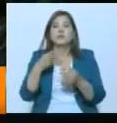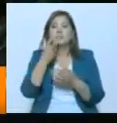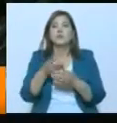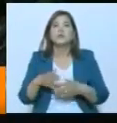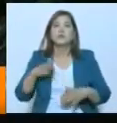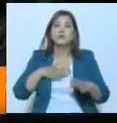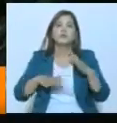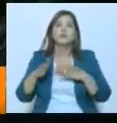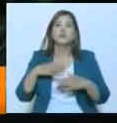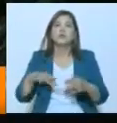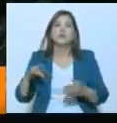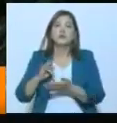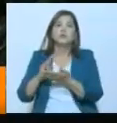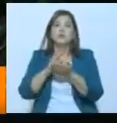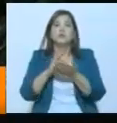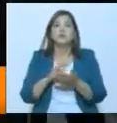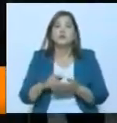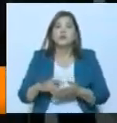ыңғайлы болды, 2 сағаттай ұштық.